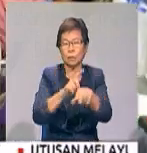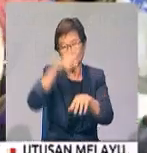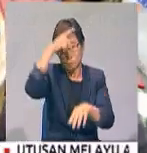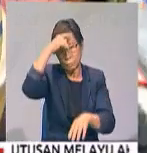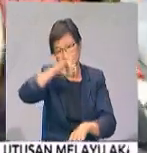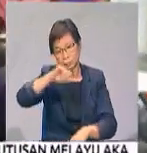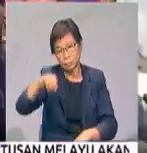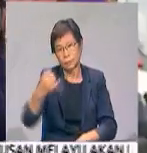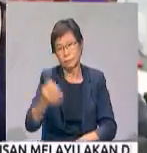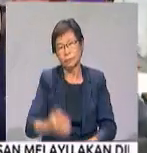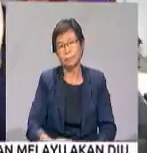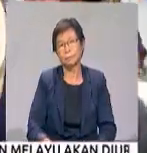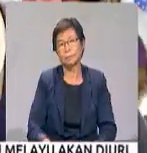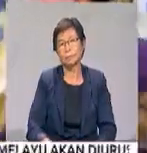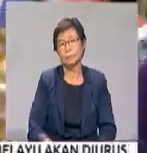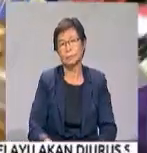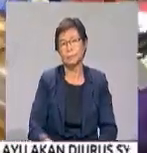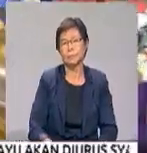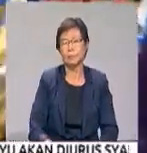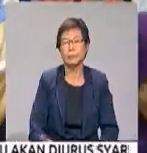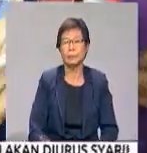Putrajaya.